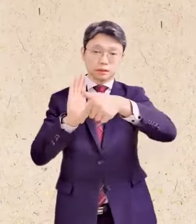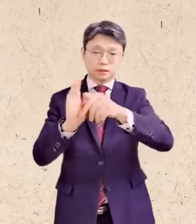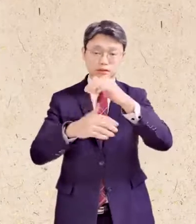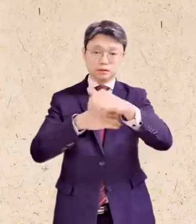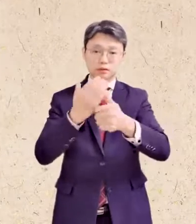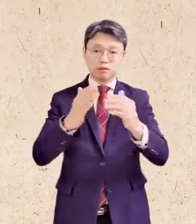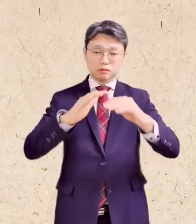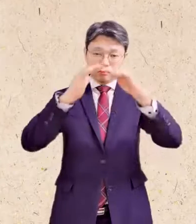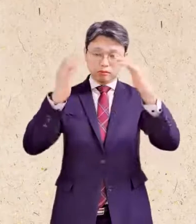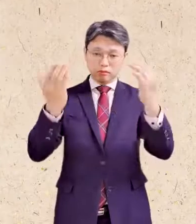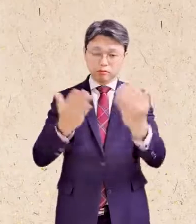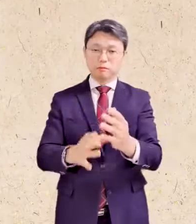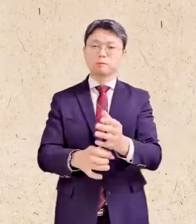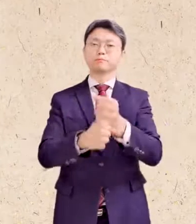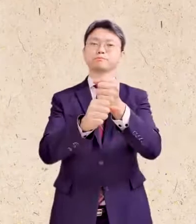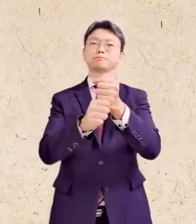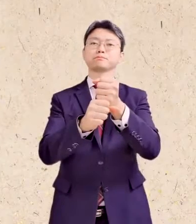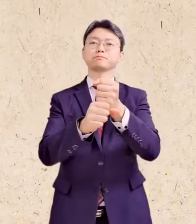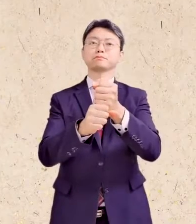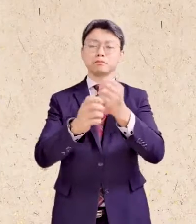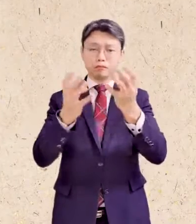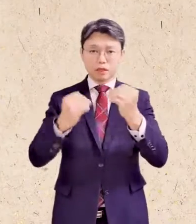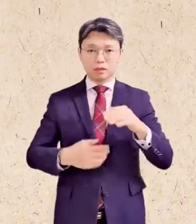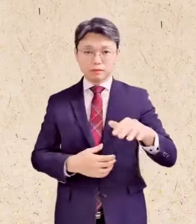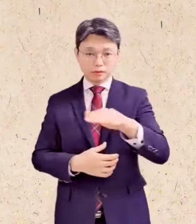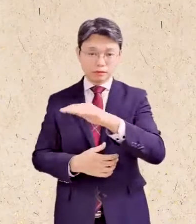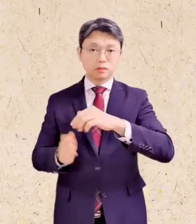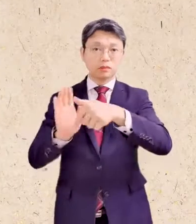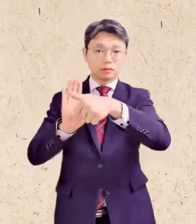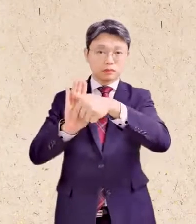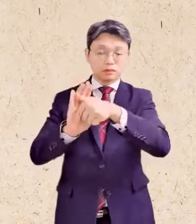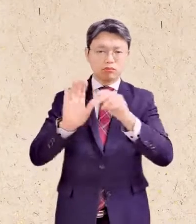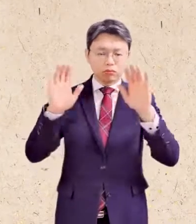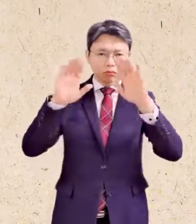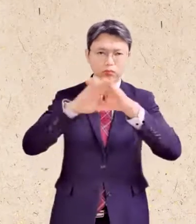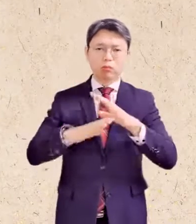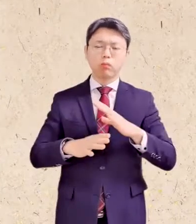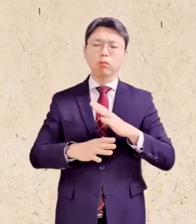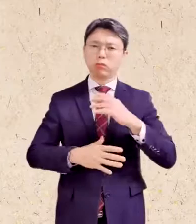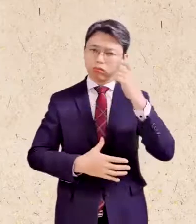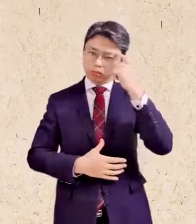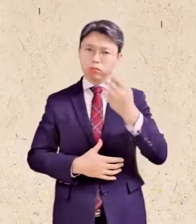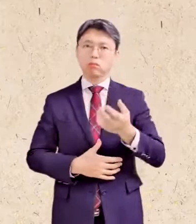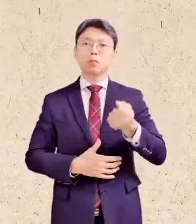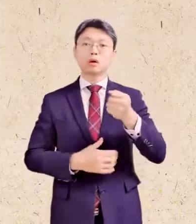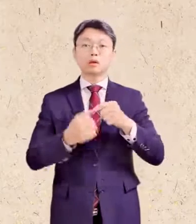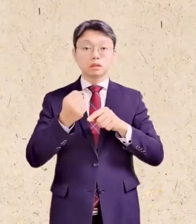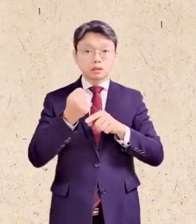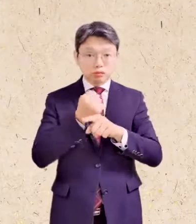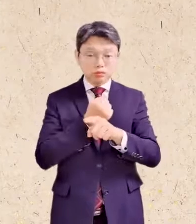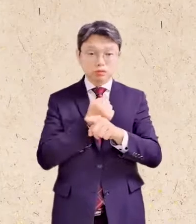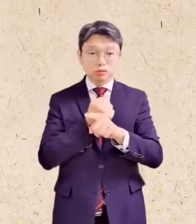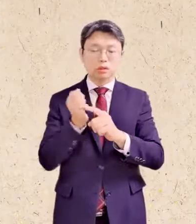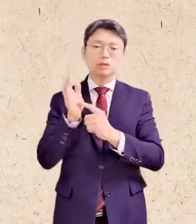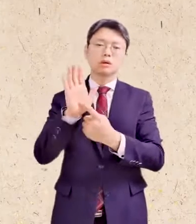스토리인데요. 요한계시록은 성경 전체의 결론에 해당됩니다. 많은 분들이 요한계시록을 어렵고 무섭다고